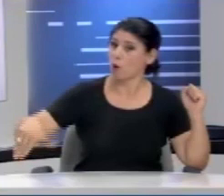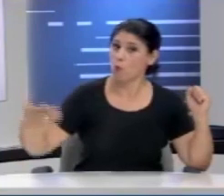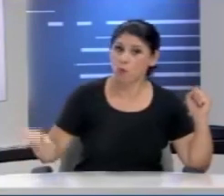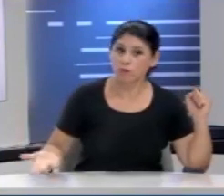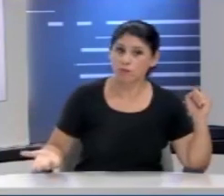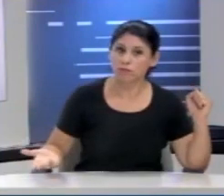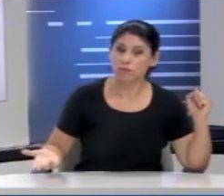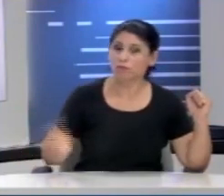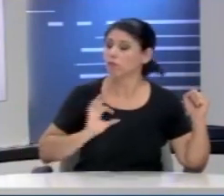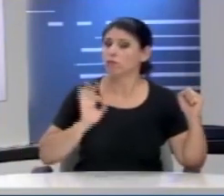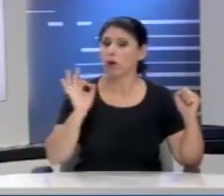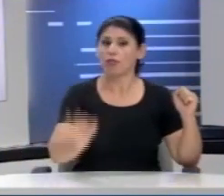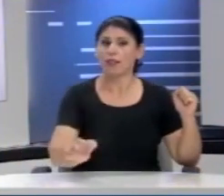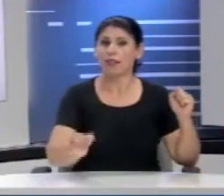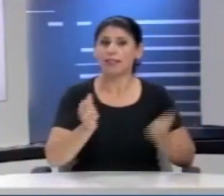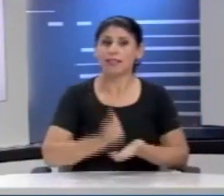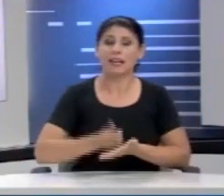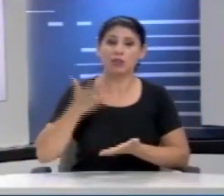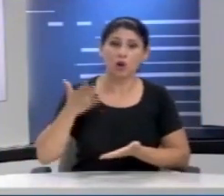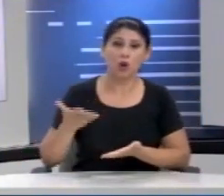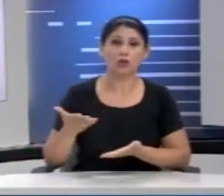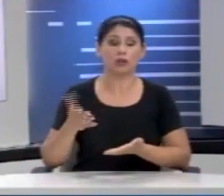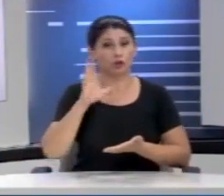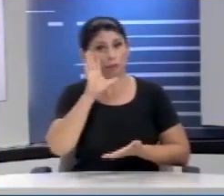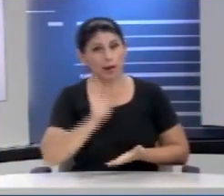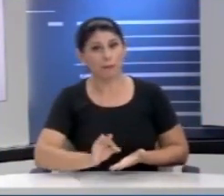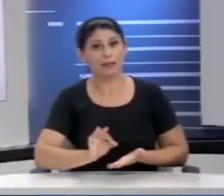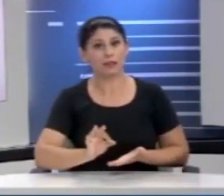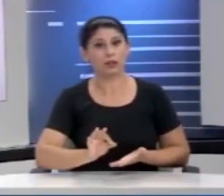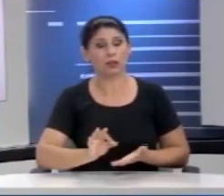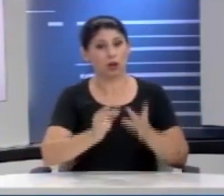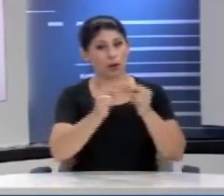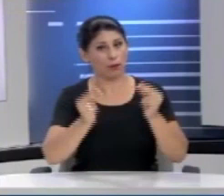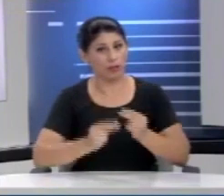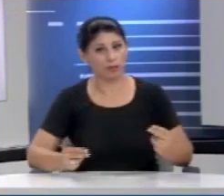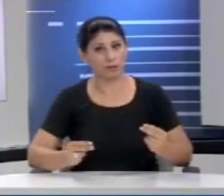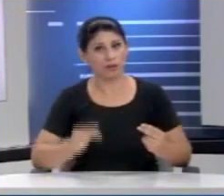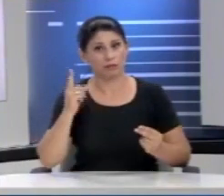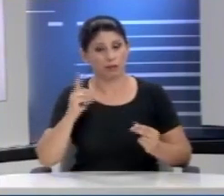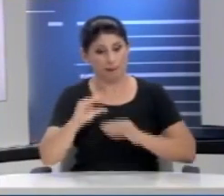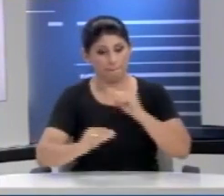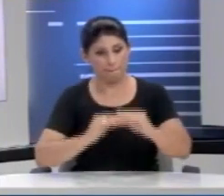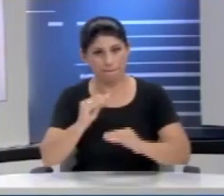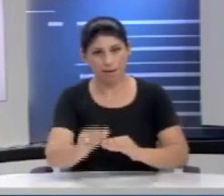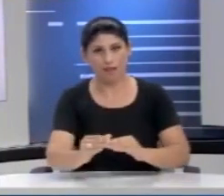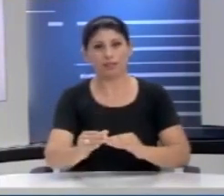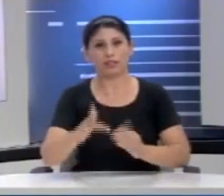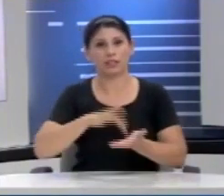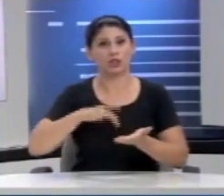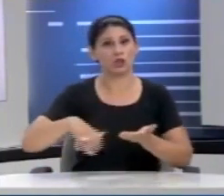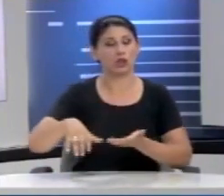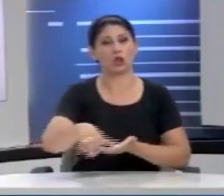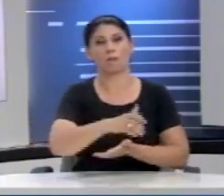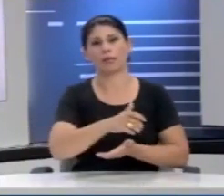μας? Οδηγεί στην αξιολόγηση των πραγματικών συνεπειών μιας επένδυσης στις